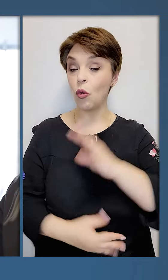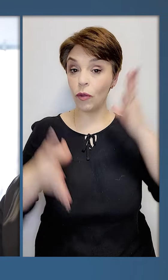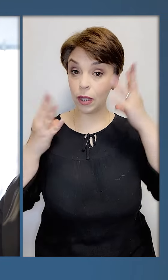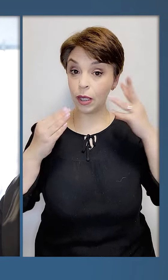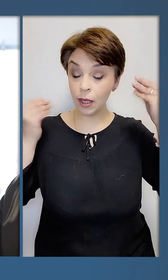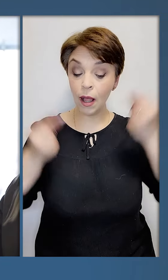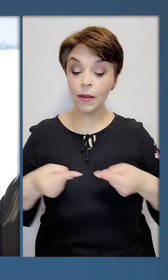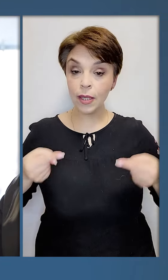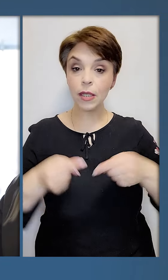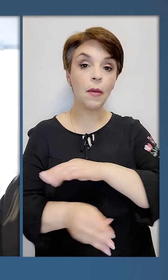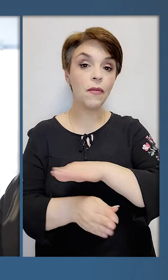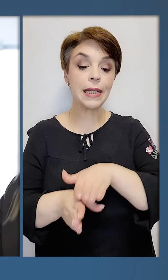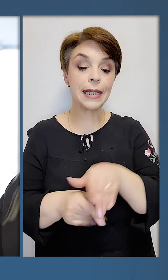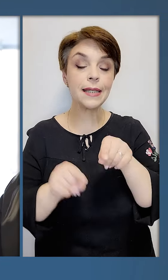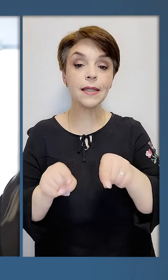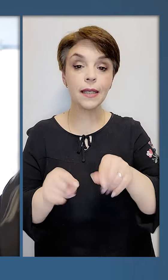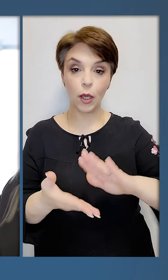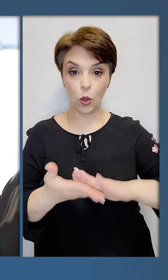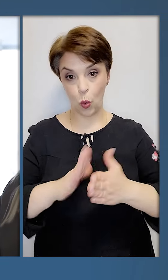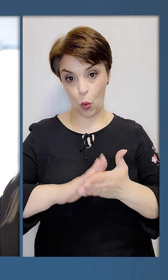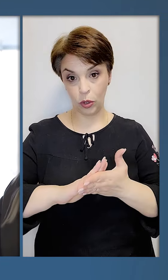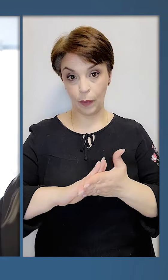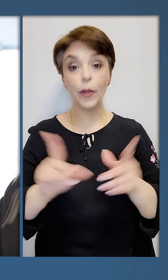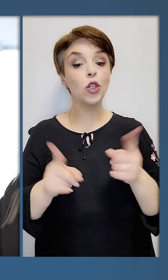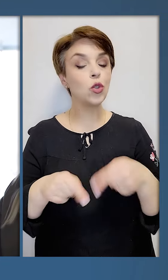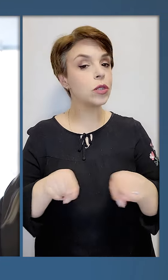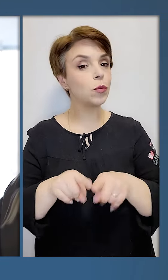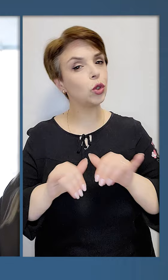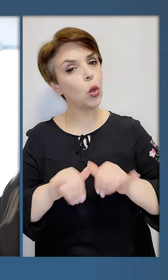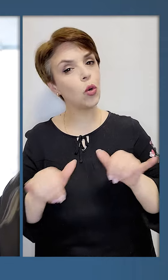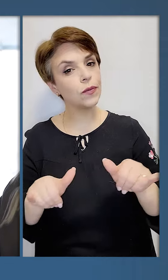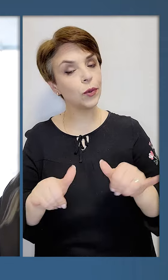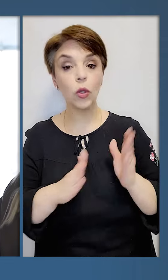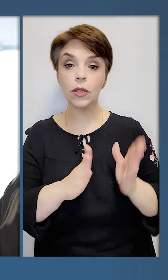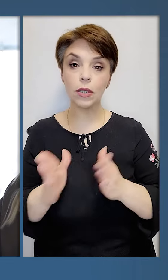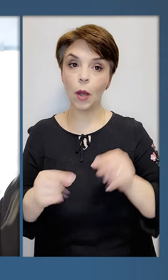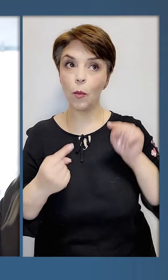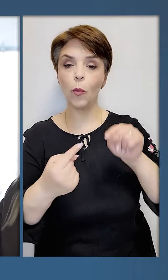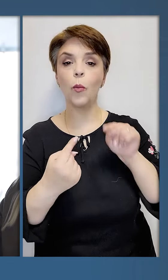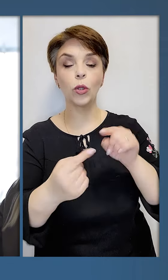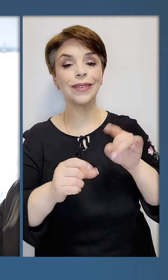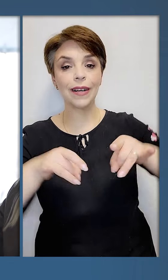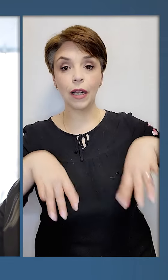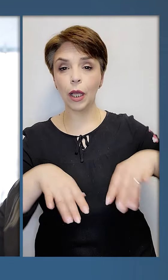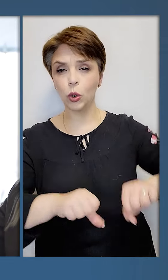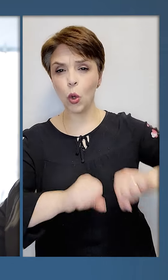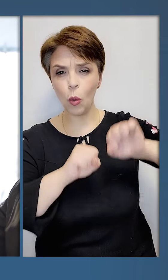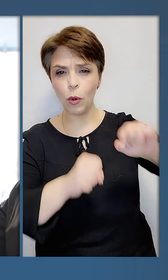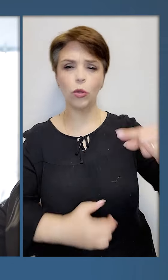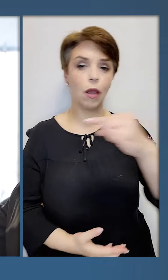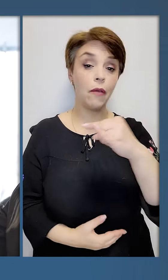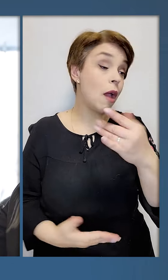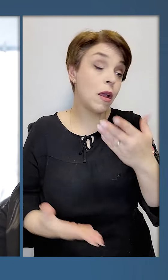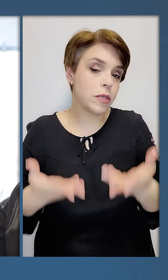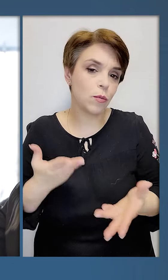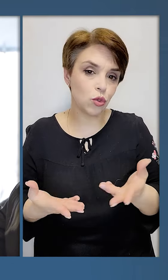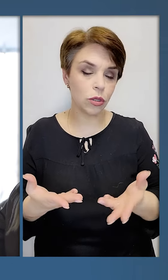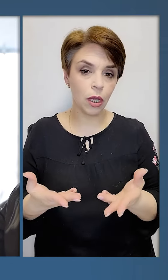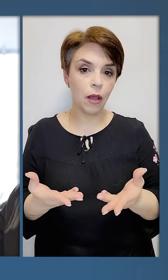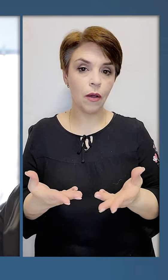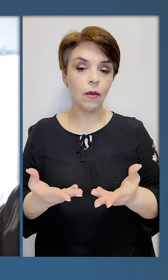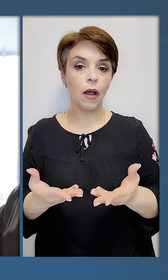застосовувати Нідерланди саме в реалізації цієї угоди? Що це буде? Розвиток систем протиракетної оборони, авіації,